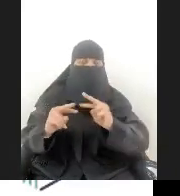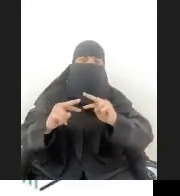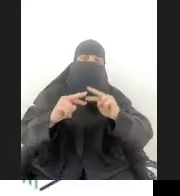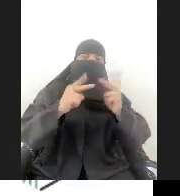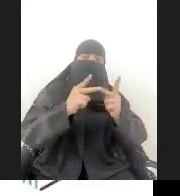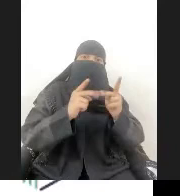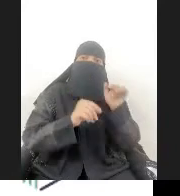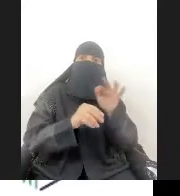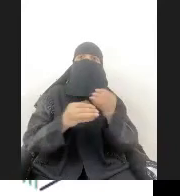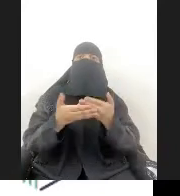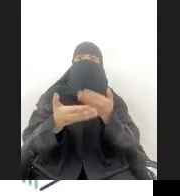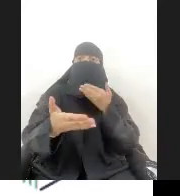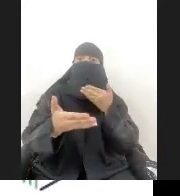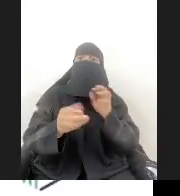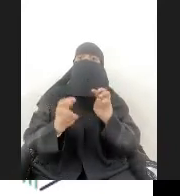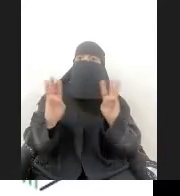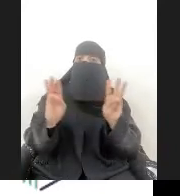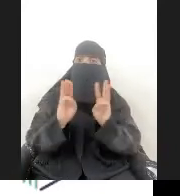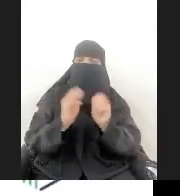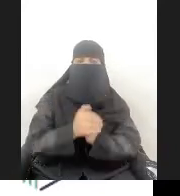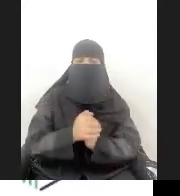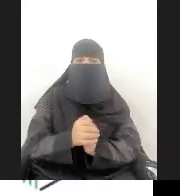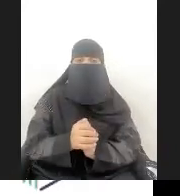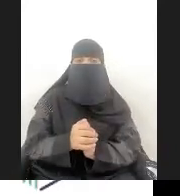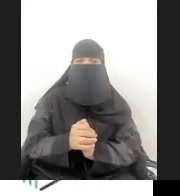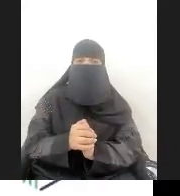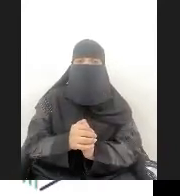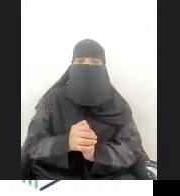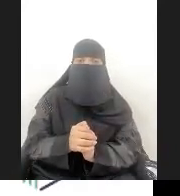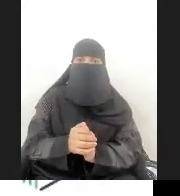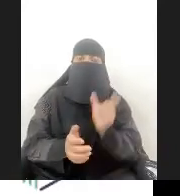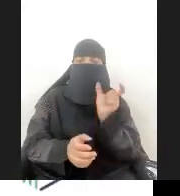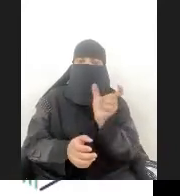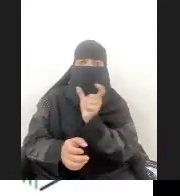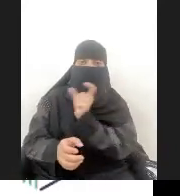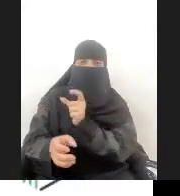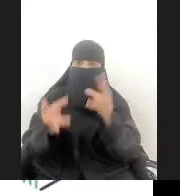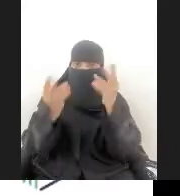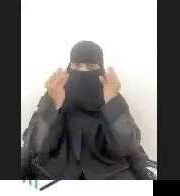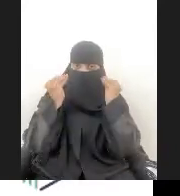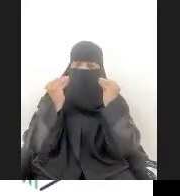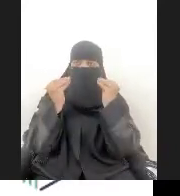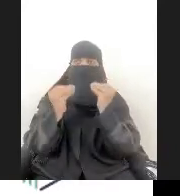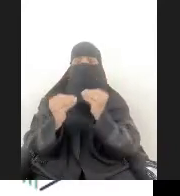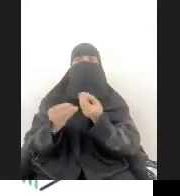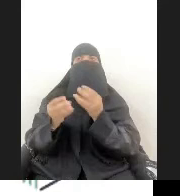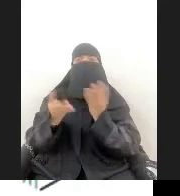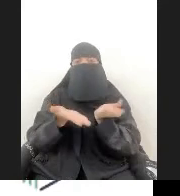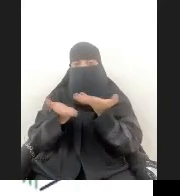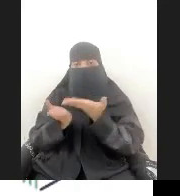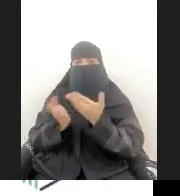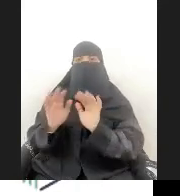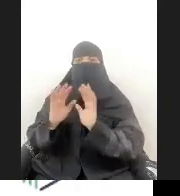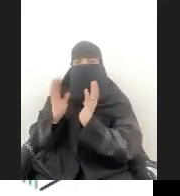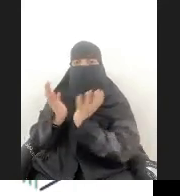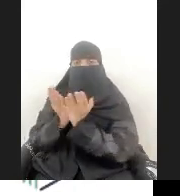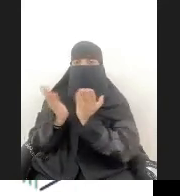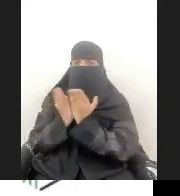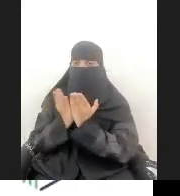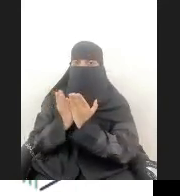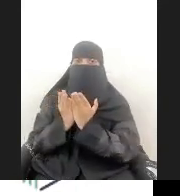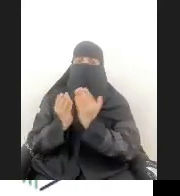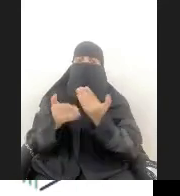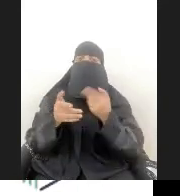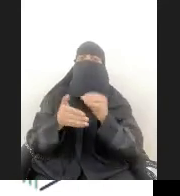مخرجات التعلم إلى في التي كانت تستخدم في التعلم التقليدي أو التعليم التقليدي إلى الأونلاين ليرنينج، ويريد أن يختبر